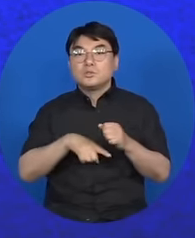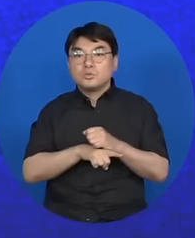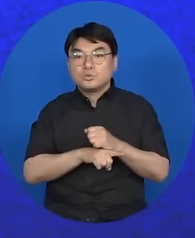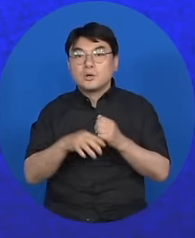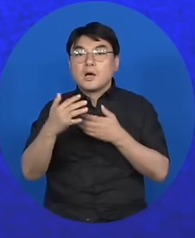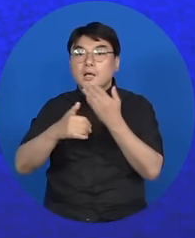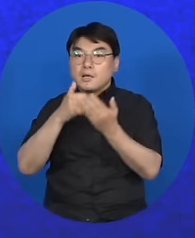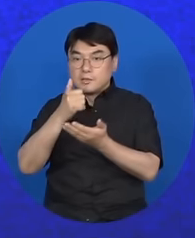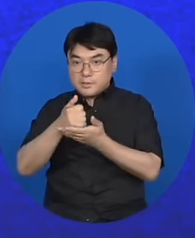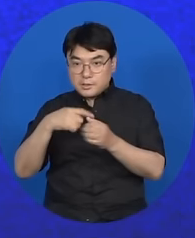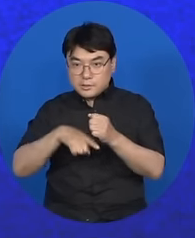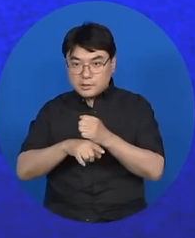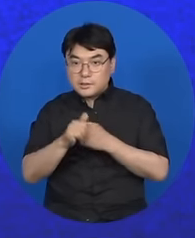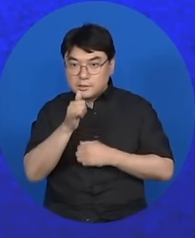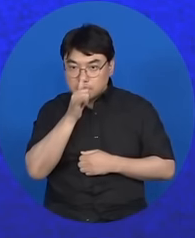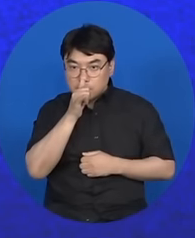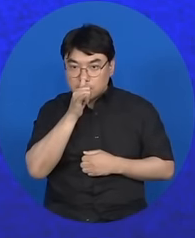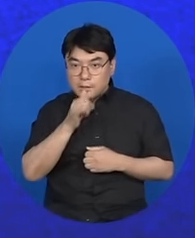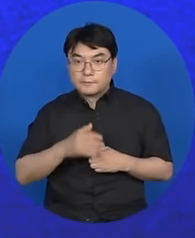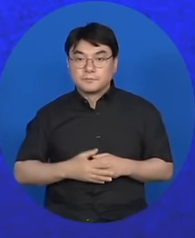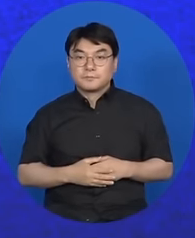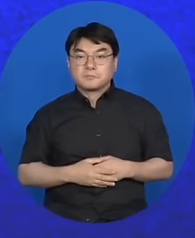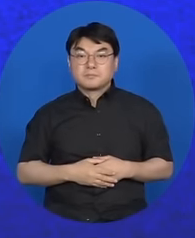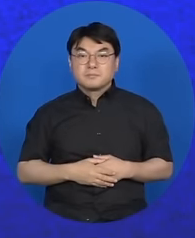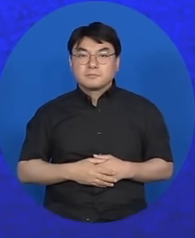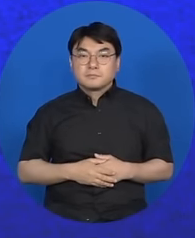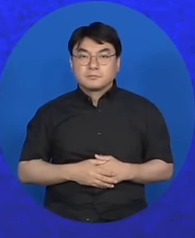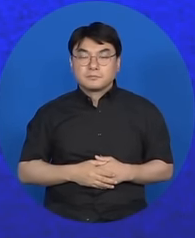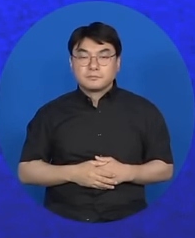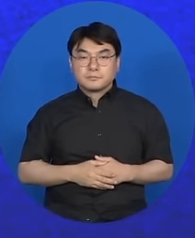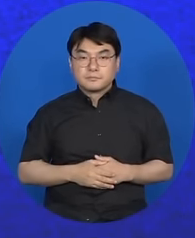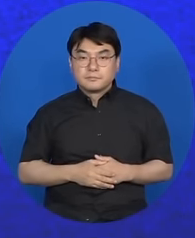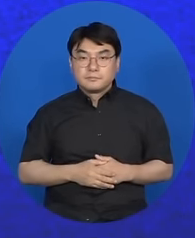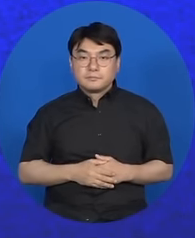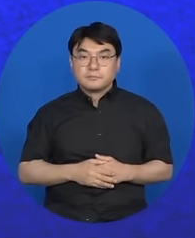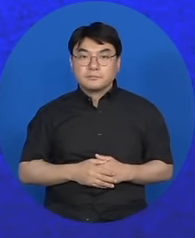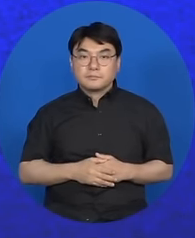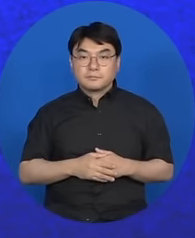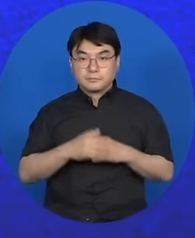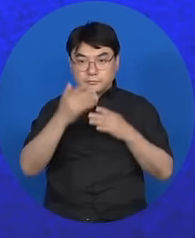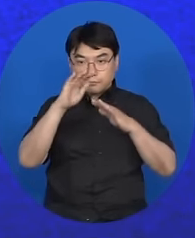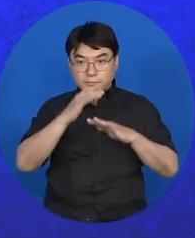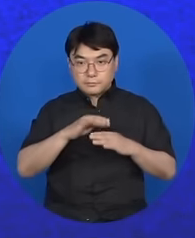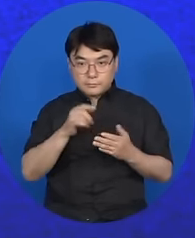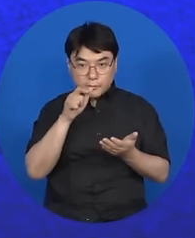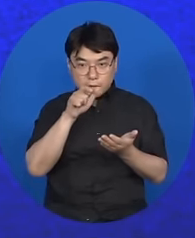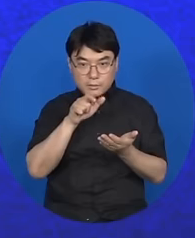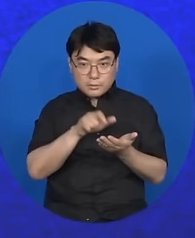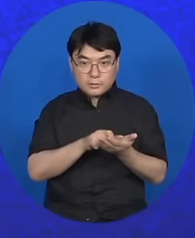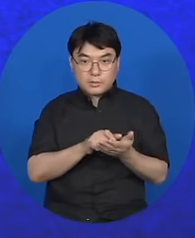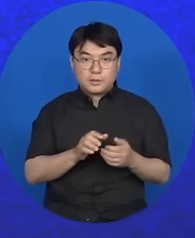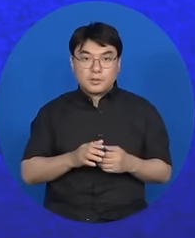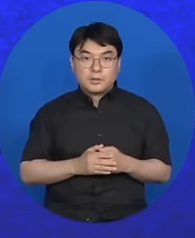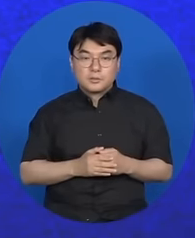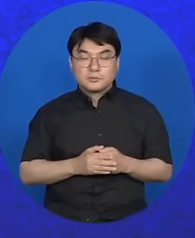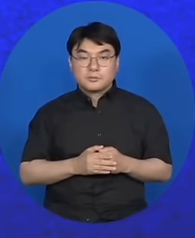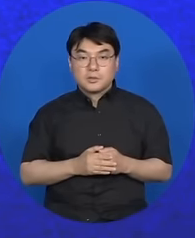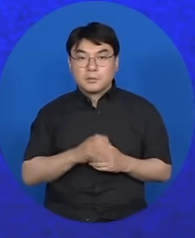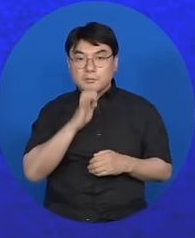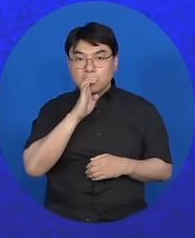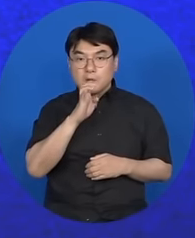하나님의 뜻이 담겨있기 때문에 그렇습니다. 오늘 본문에 보면 그러나 주의 사자가 빌립을 남쪽으로 보낸